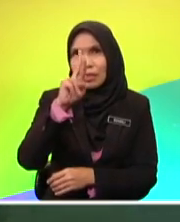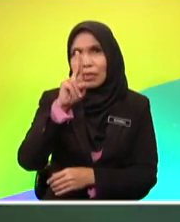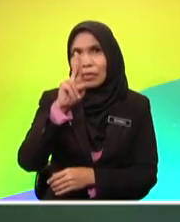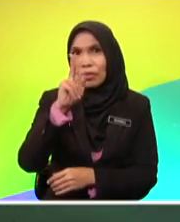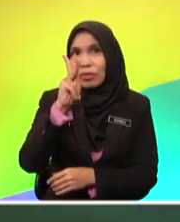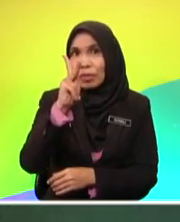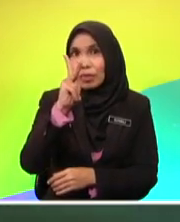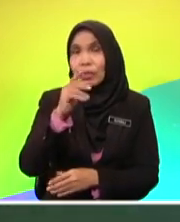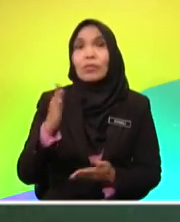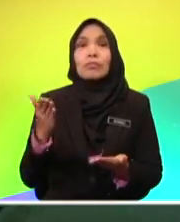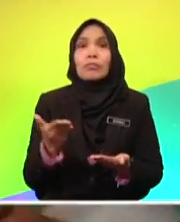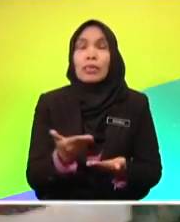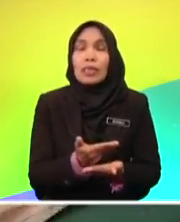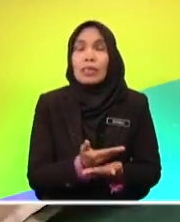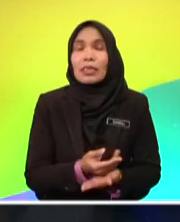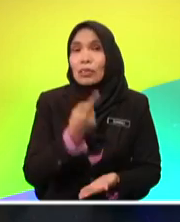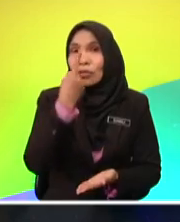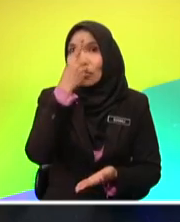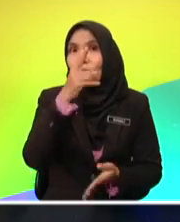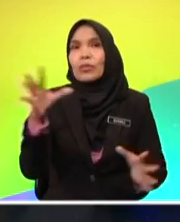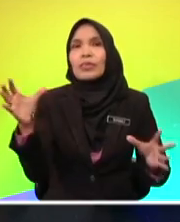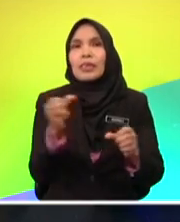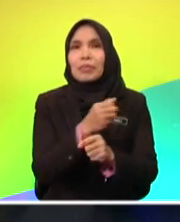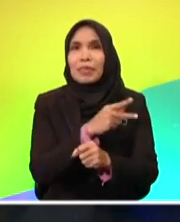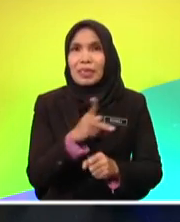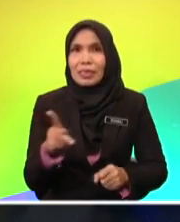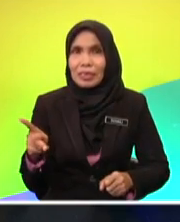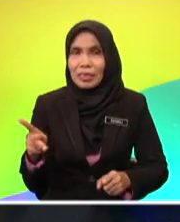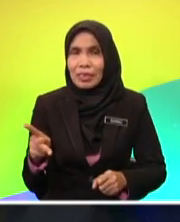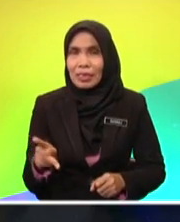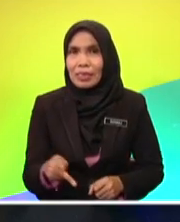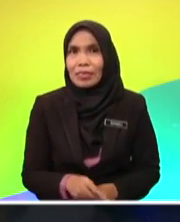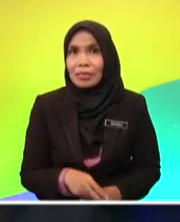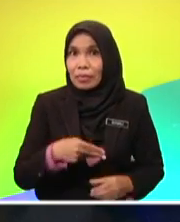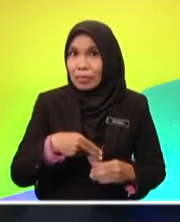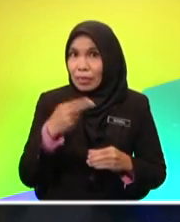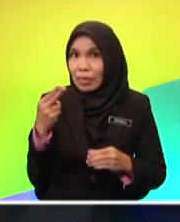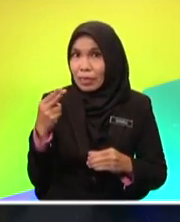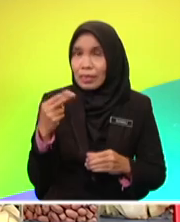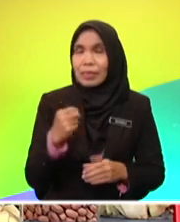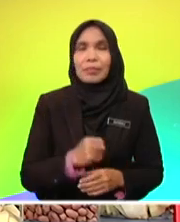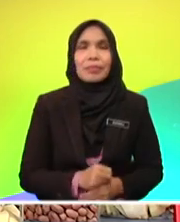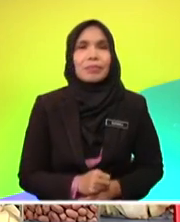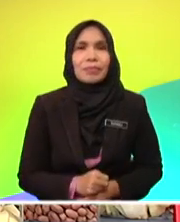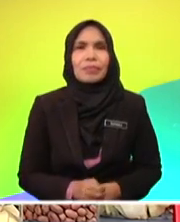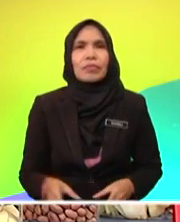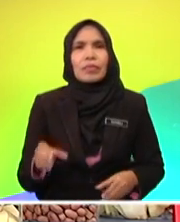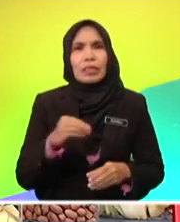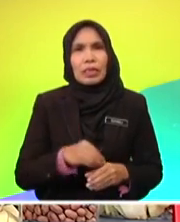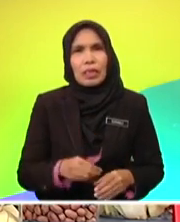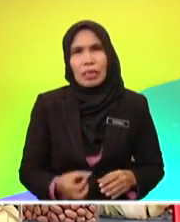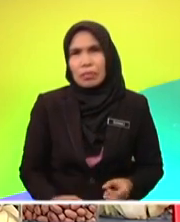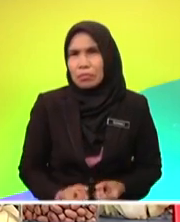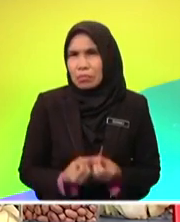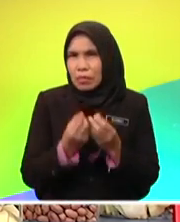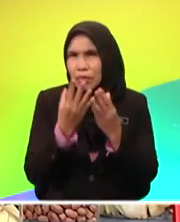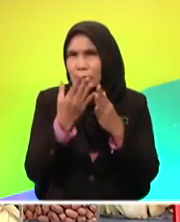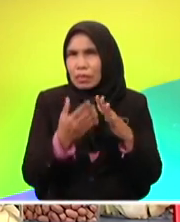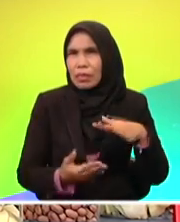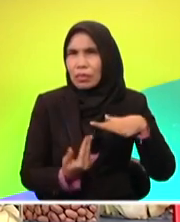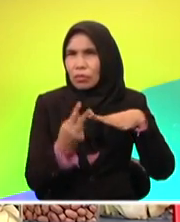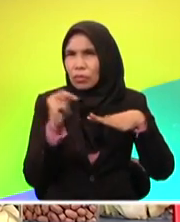menjana pendapatan. Okey, kalau anak-anak nak tahu, tumbuhan juga dalam banyak-banyak tumbuhan ada beberapa